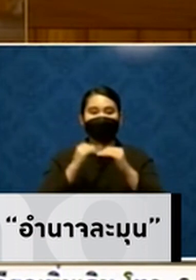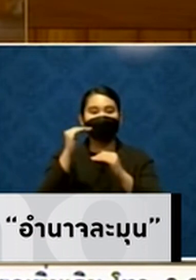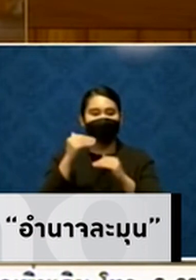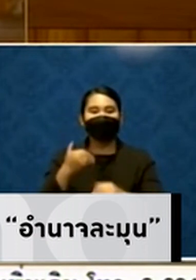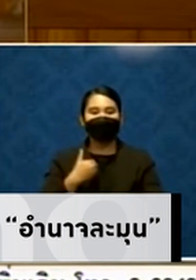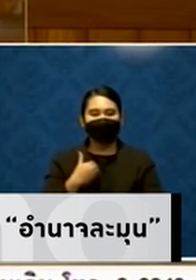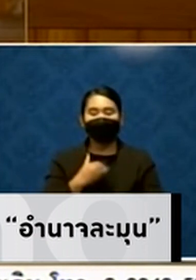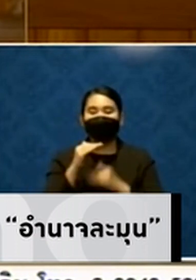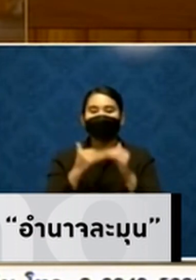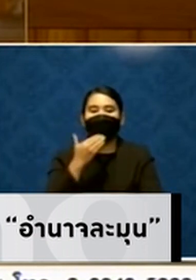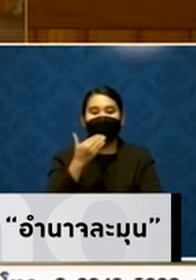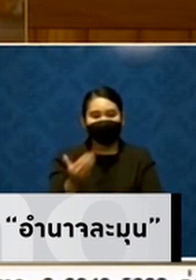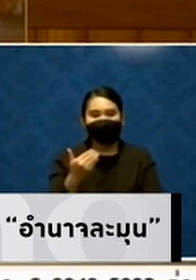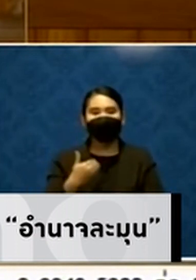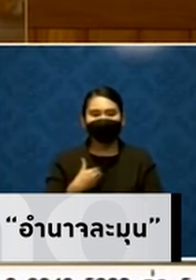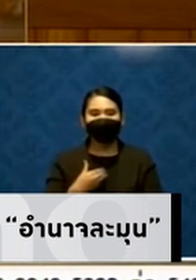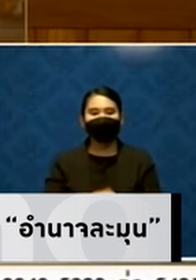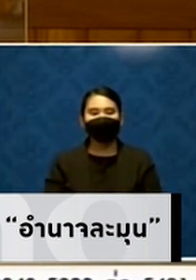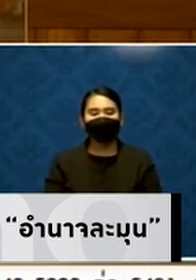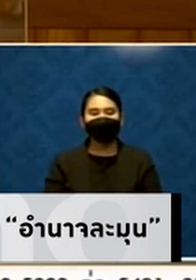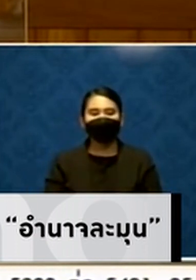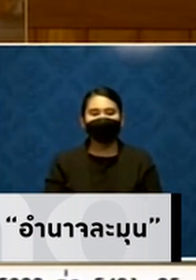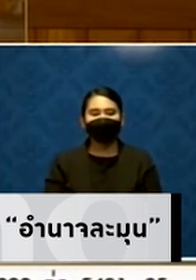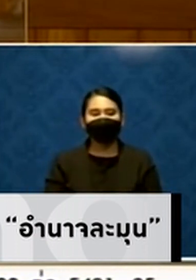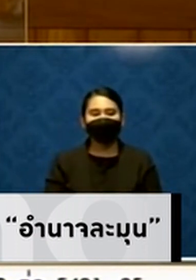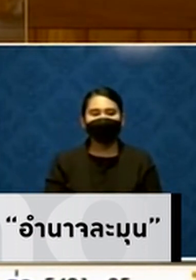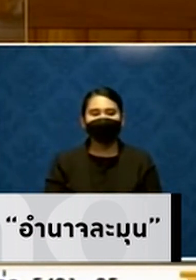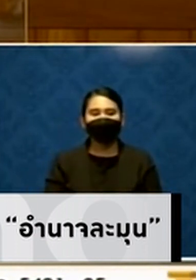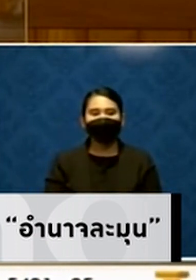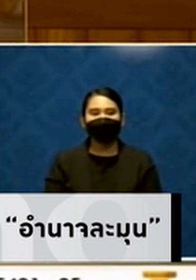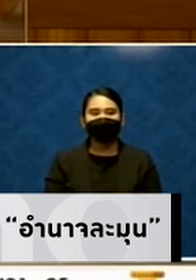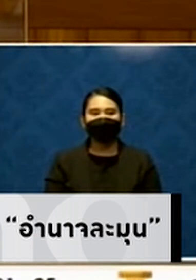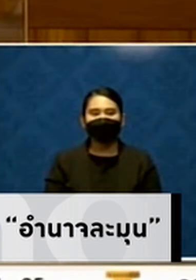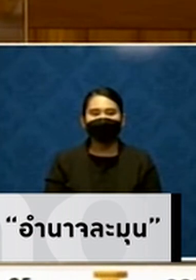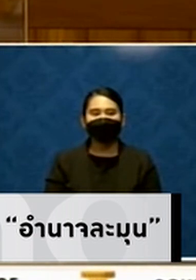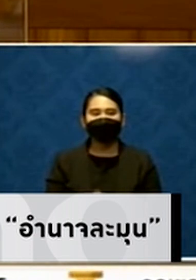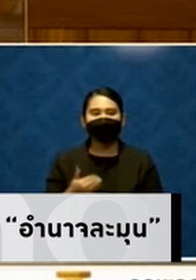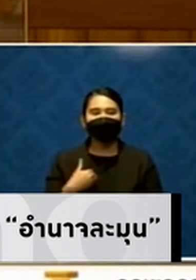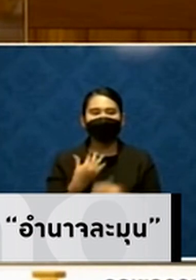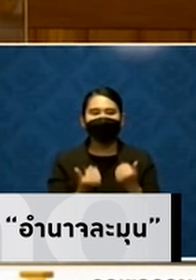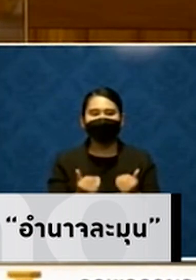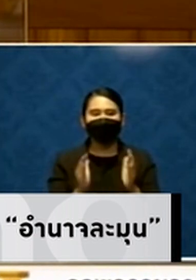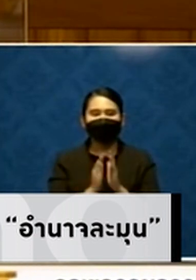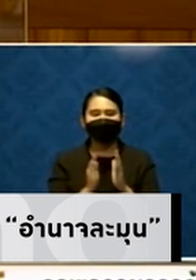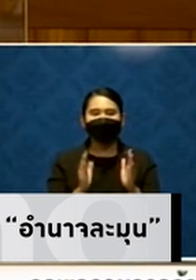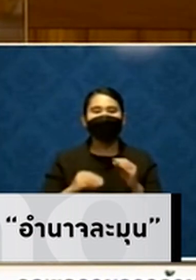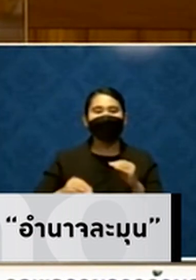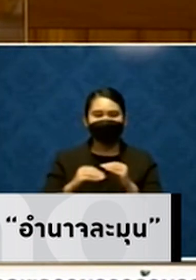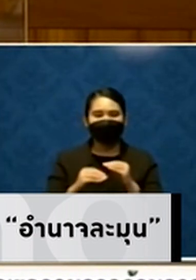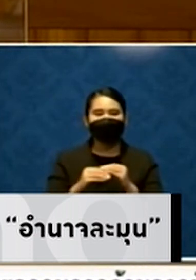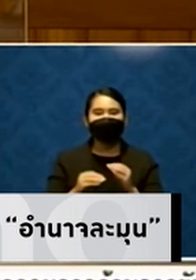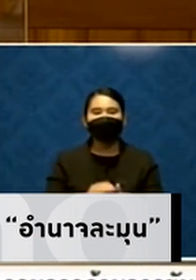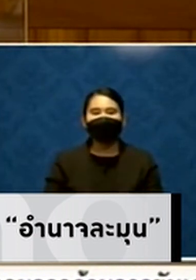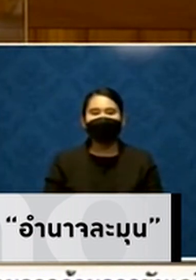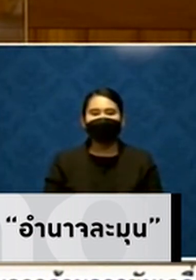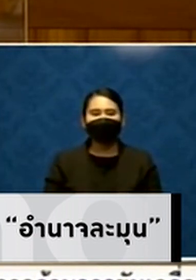มีความยั่งยืนกว่าที่เป็นอยู่ในปัจจุบันด้วยปรัชญาเศรษฐกิจพอเพียงอันนี้ก็ขออนุญาตเพิ่มเติมนะครับว่านี่คืออำ